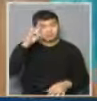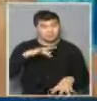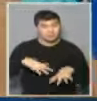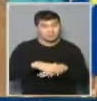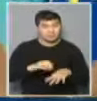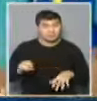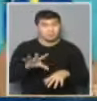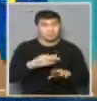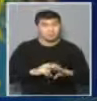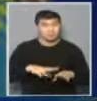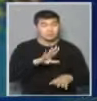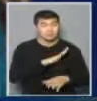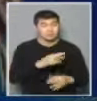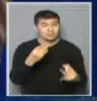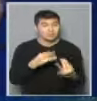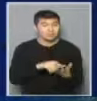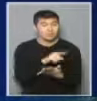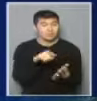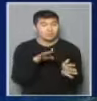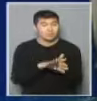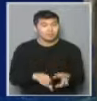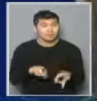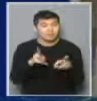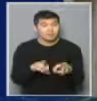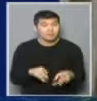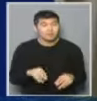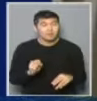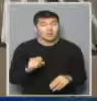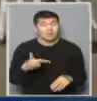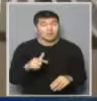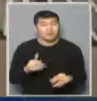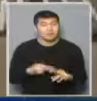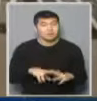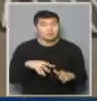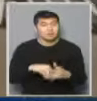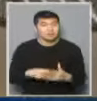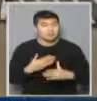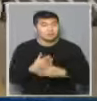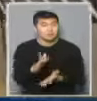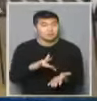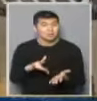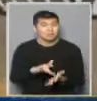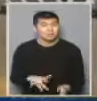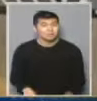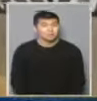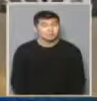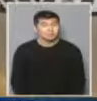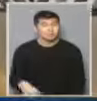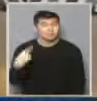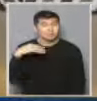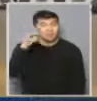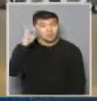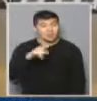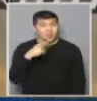и Евросоюзом. Были затронуты вопросы безопасности в Афганистане, водных ресурсов в Центральной Азии. Президент